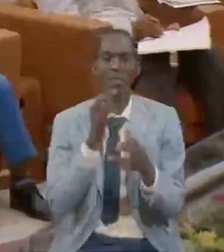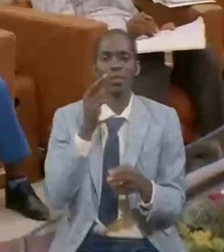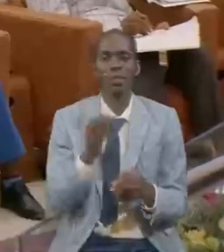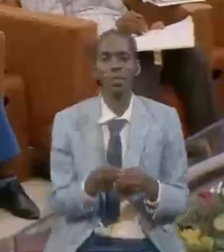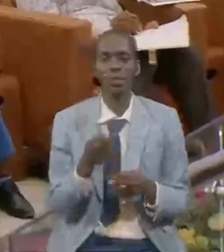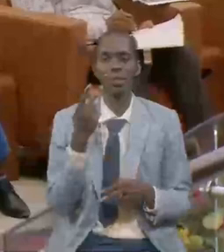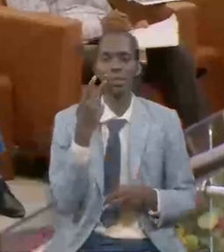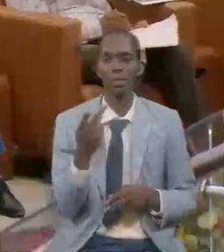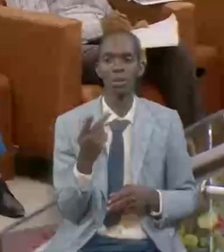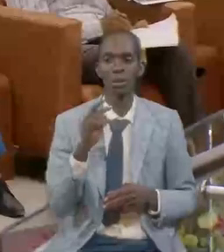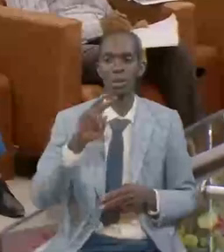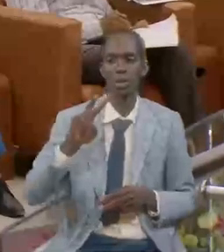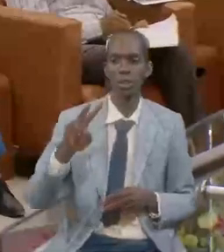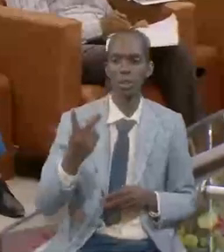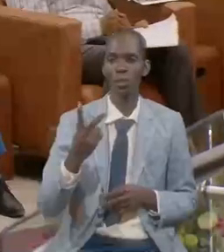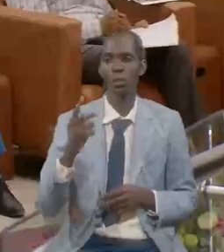Jésus.